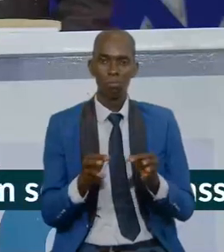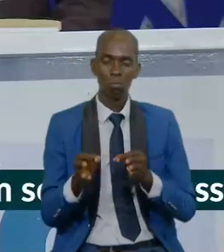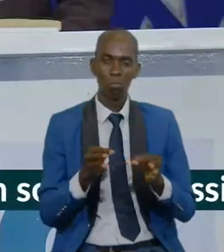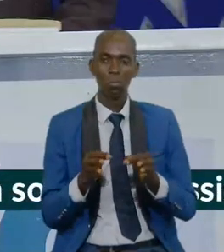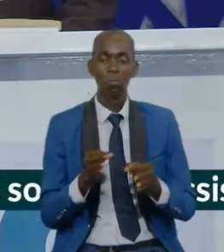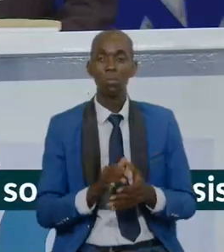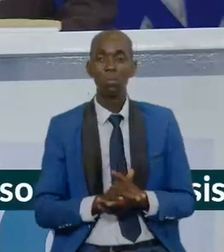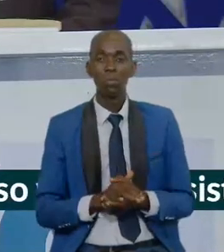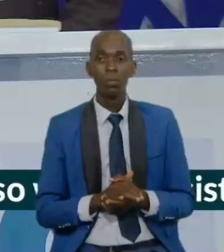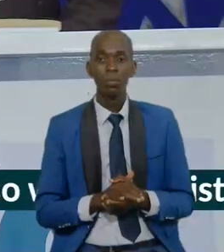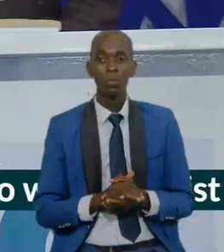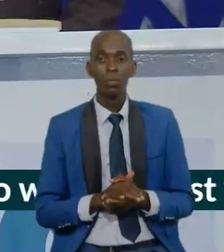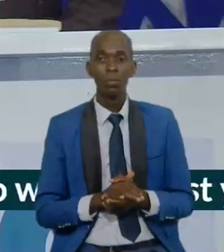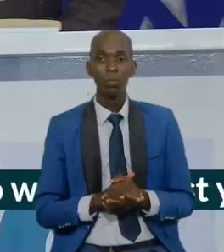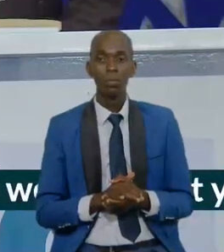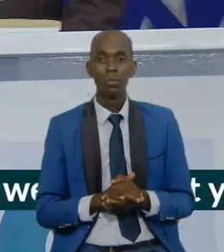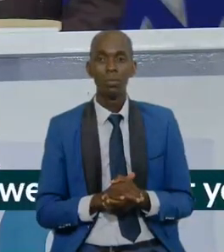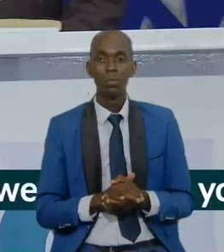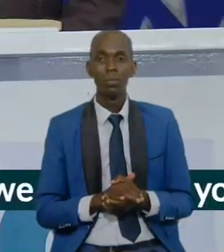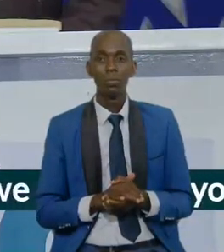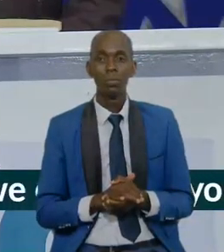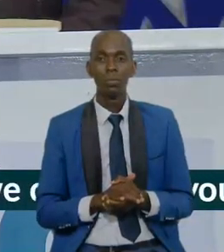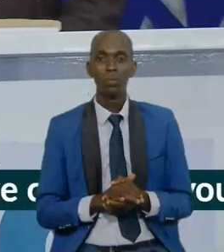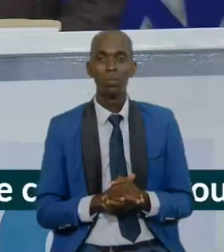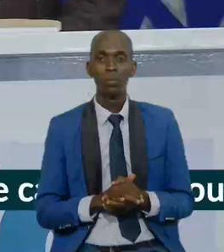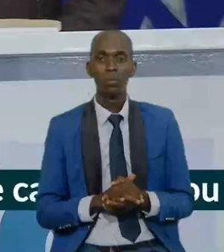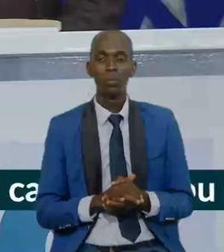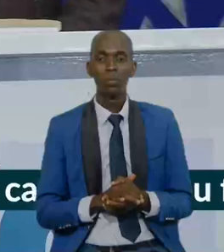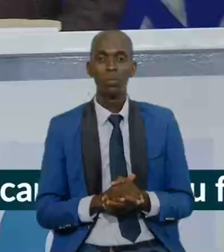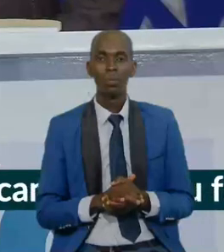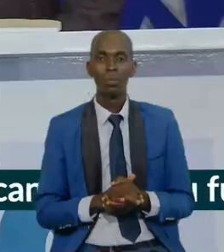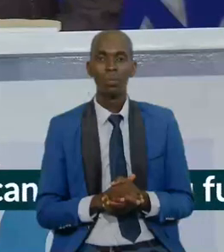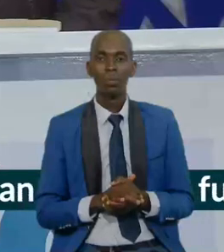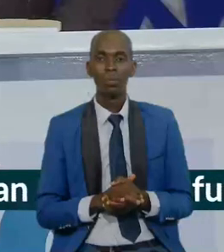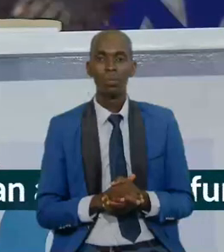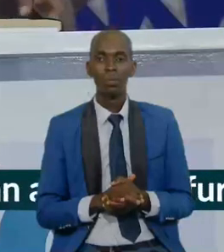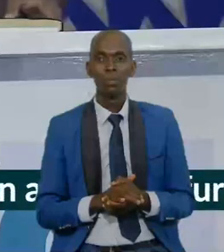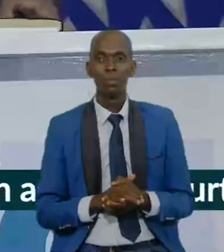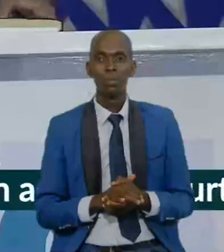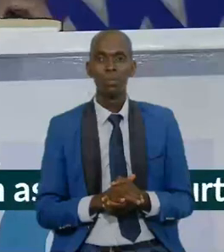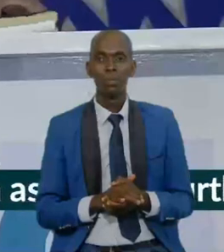Pour ce qui concerne nous ici,